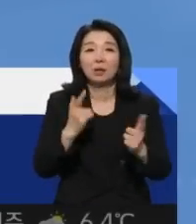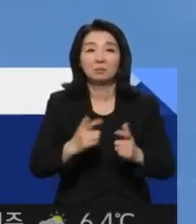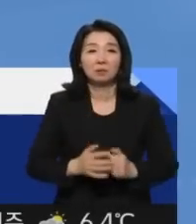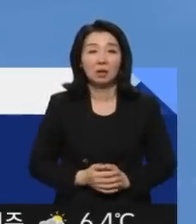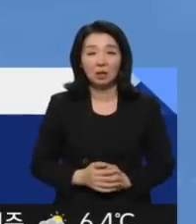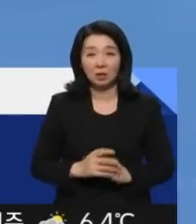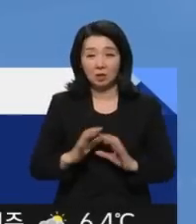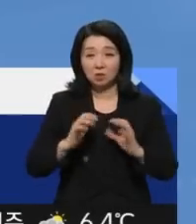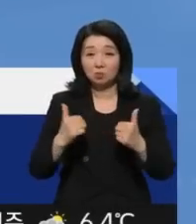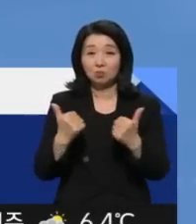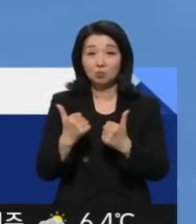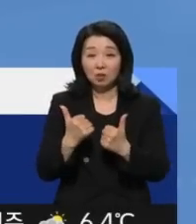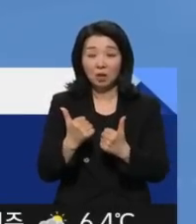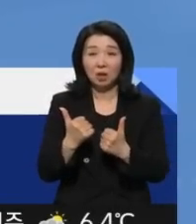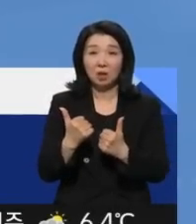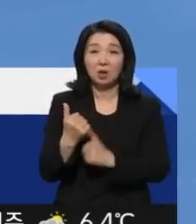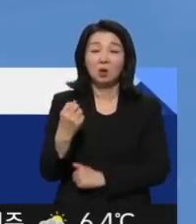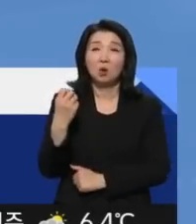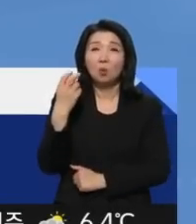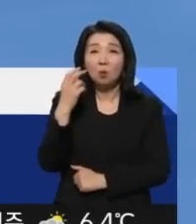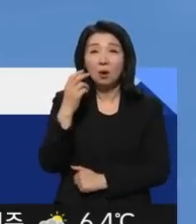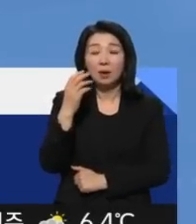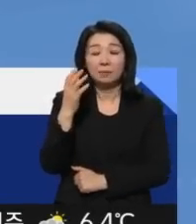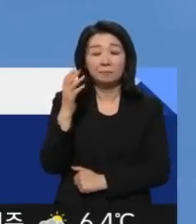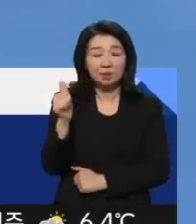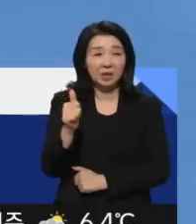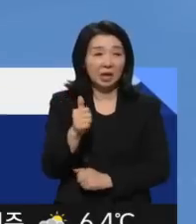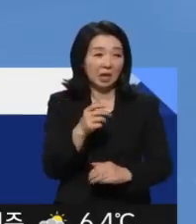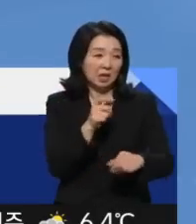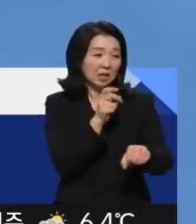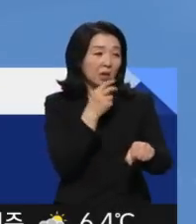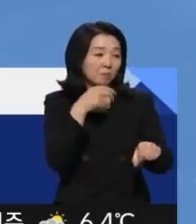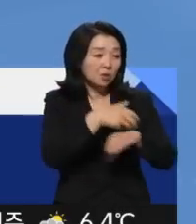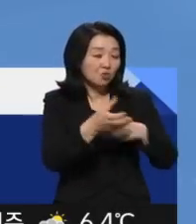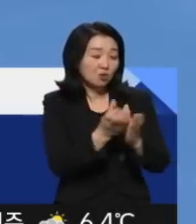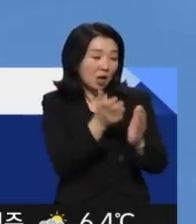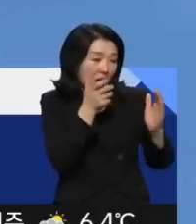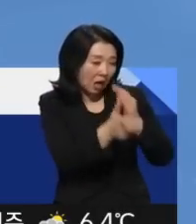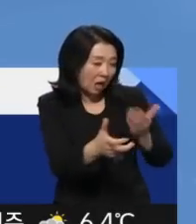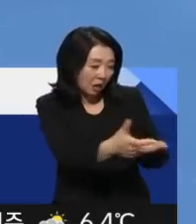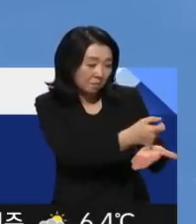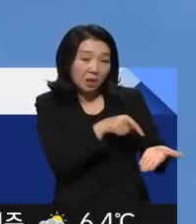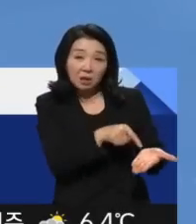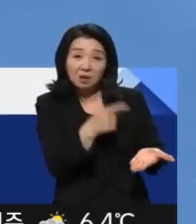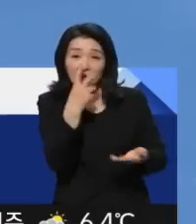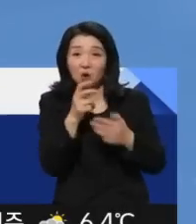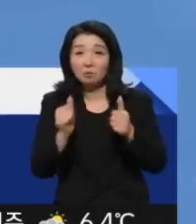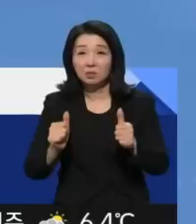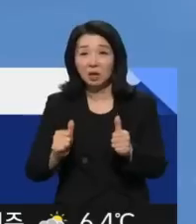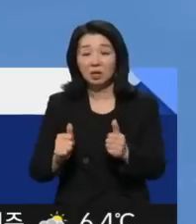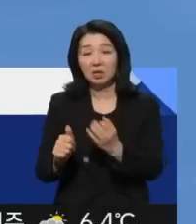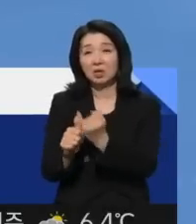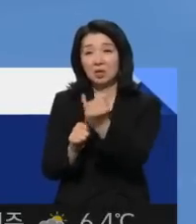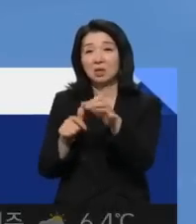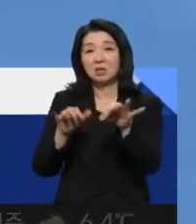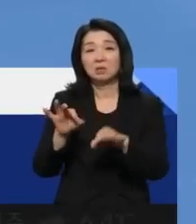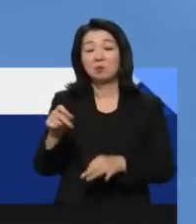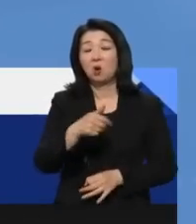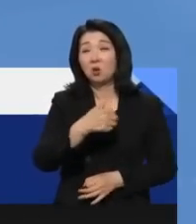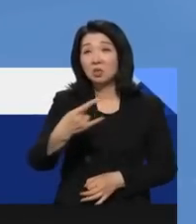국회 본청과 야당 당사까지 압수수색하는 패기에 찬 검찰이 김건희 이름 세 글자